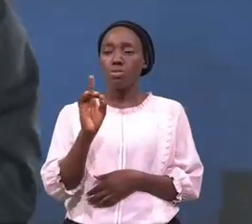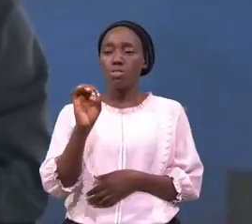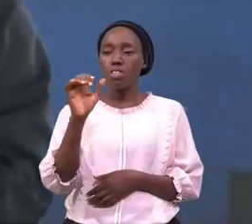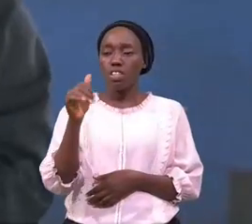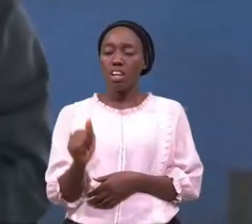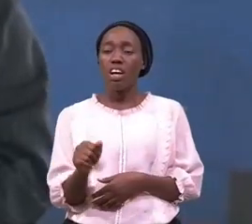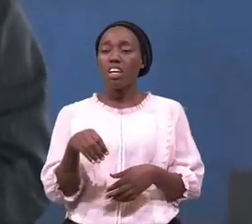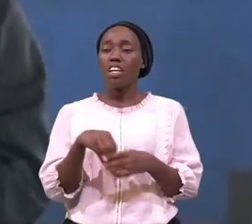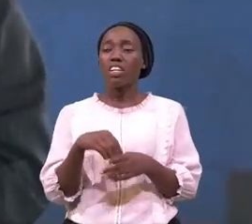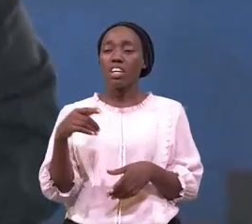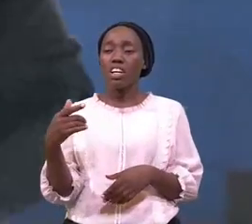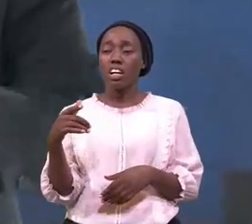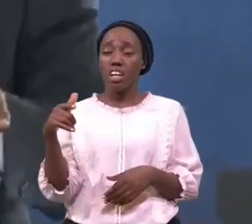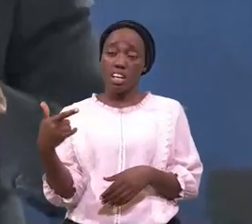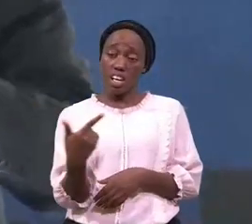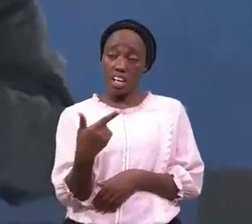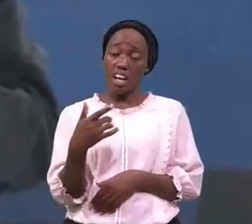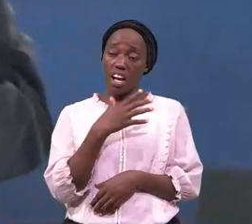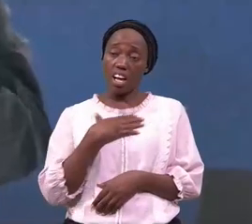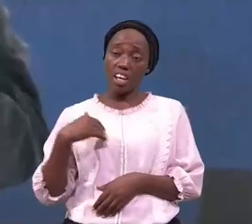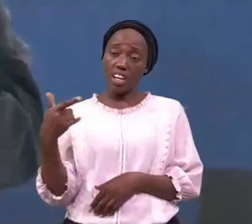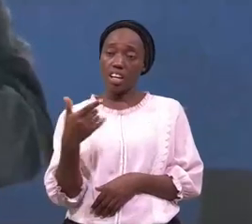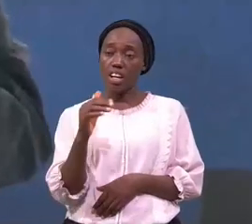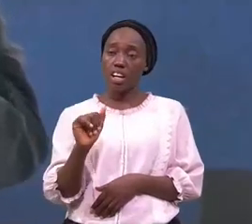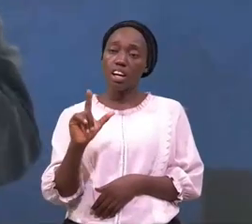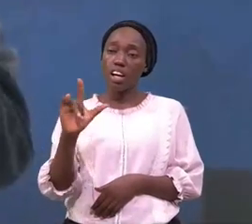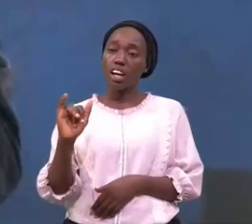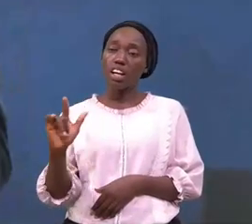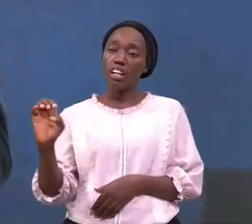la Galilée et la Samarie.